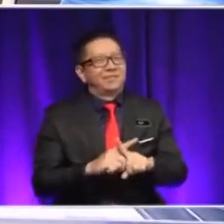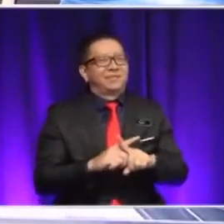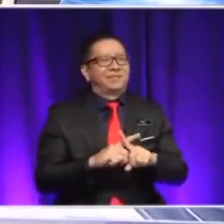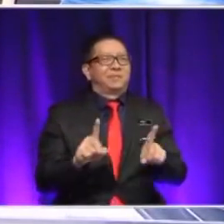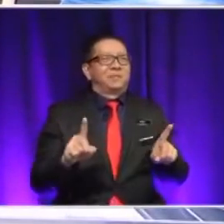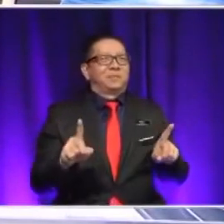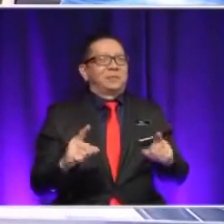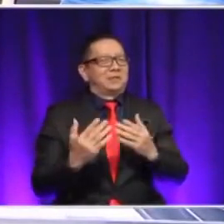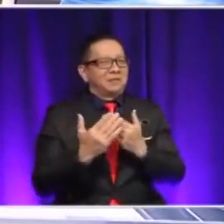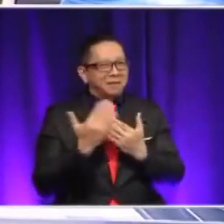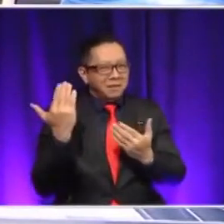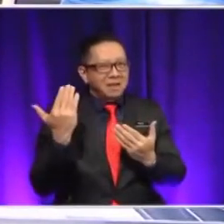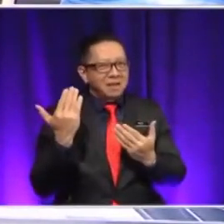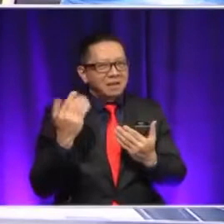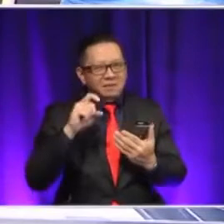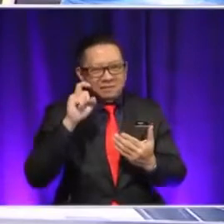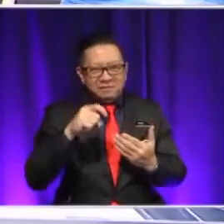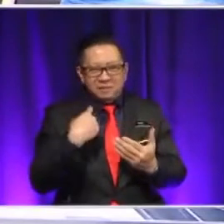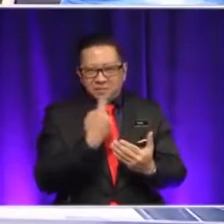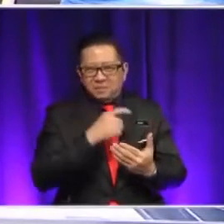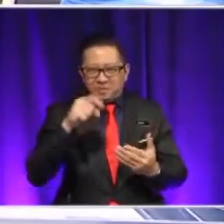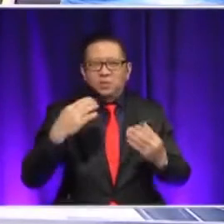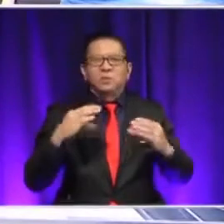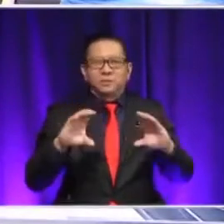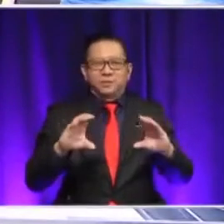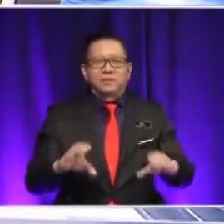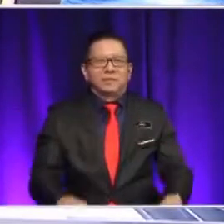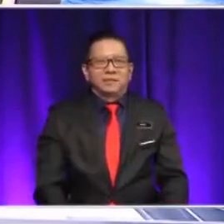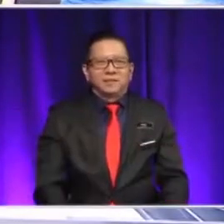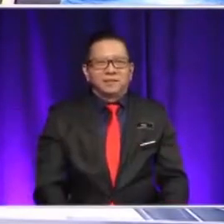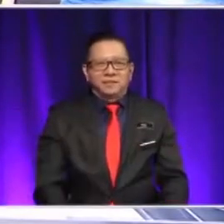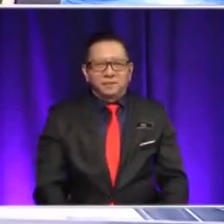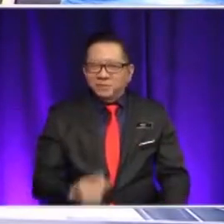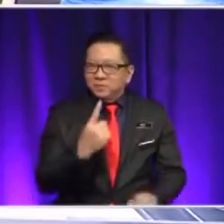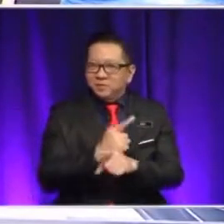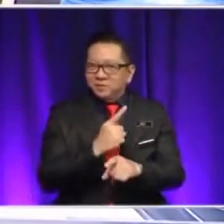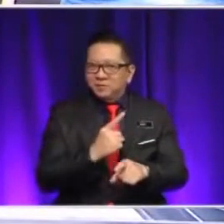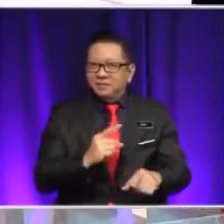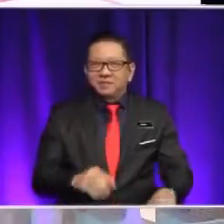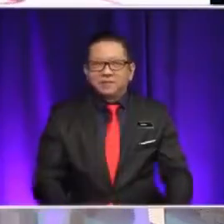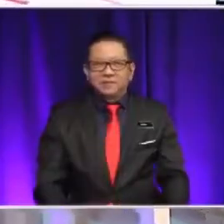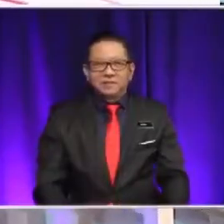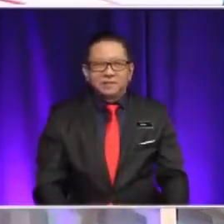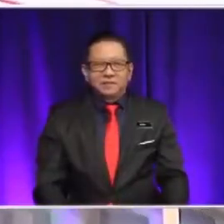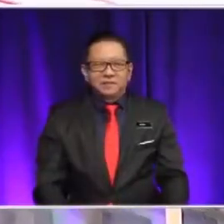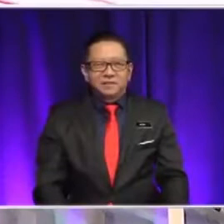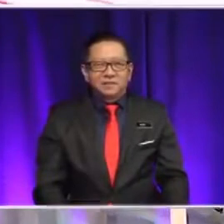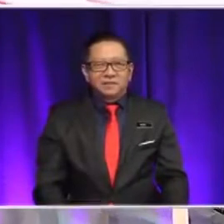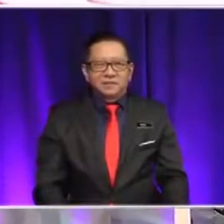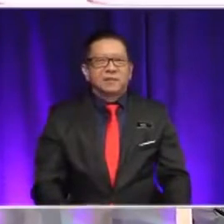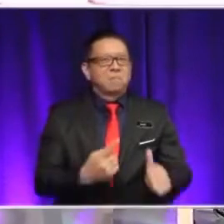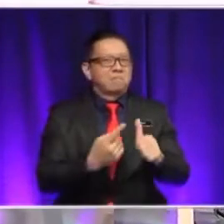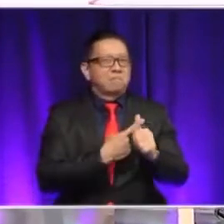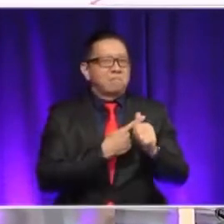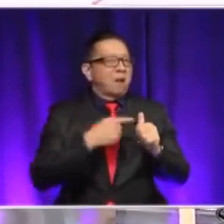sebenarnya tak susah ya peti kita nyebrang itu Hai Betul yang betul tv-nya Dikhta asal kalau pertama kali